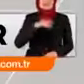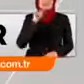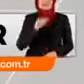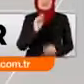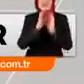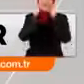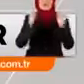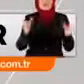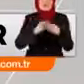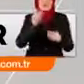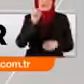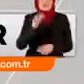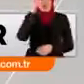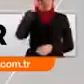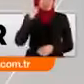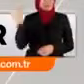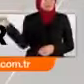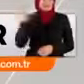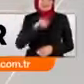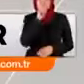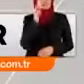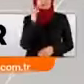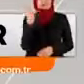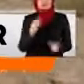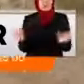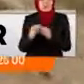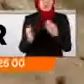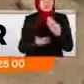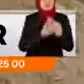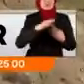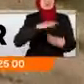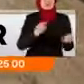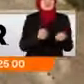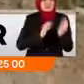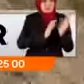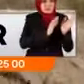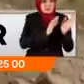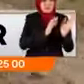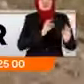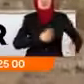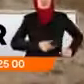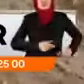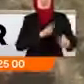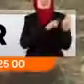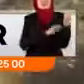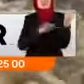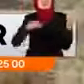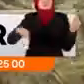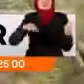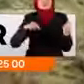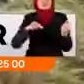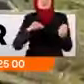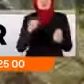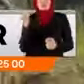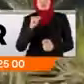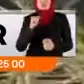yüz kişilik özel ekibin desteğiyle söndürme çalışmalarını yürütürken Güvenlik güçleri de Kundakçı ihbarlarına araştırıyor durmalı